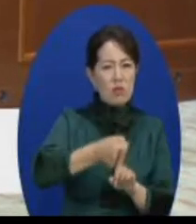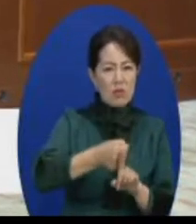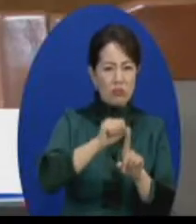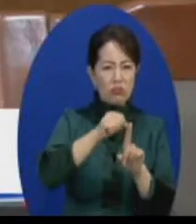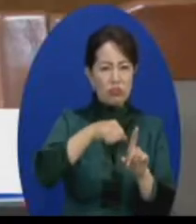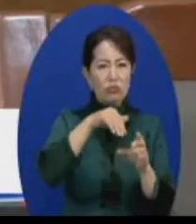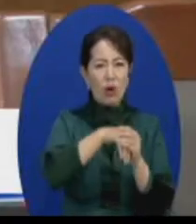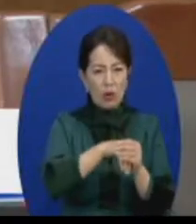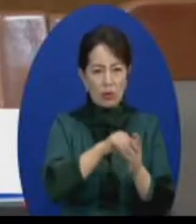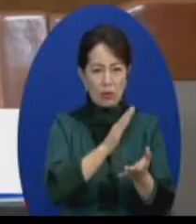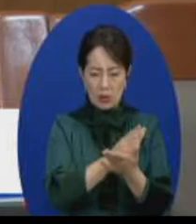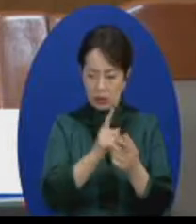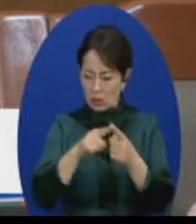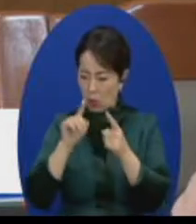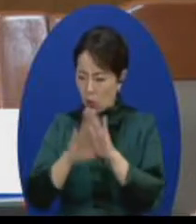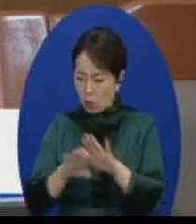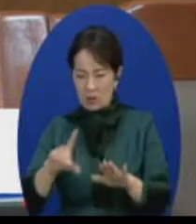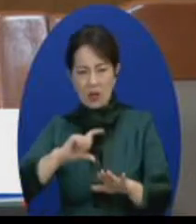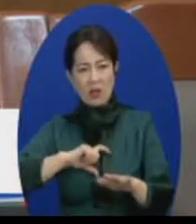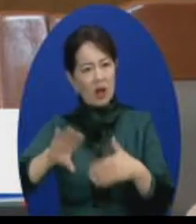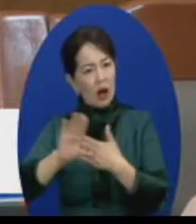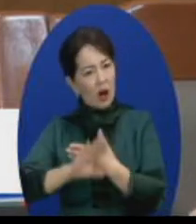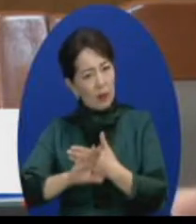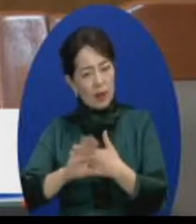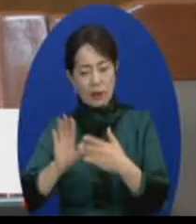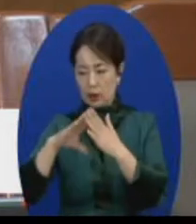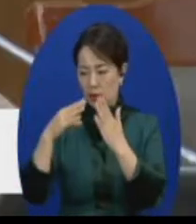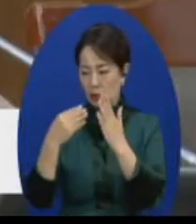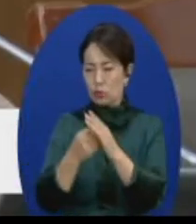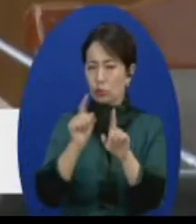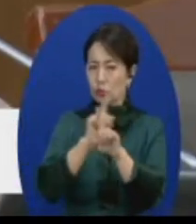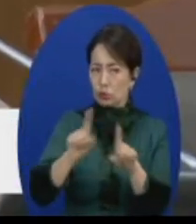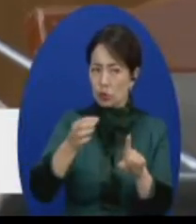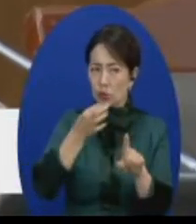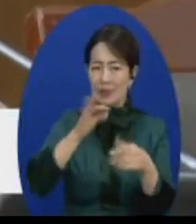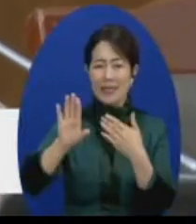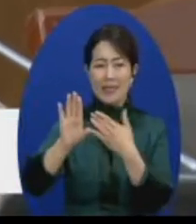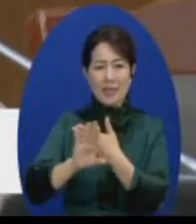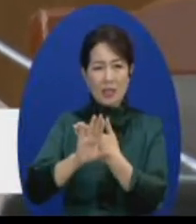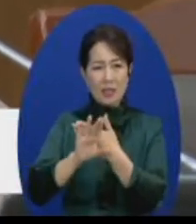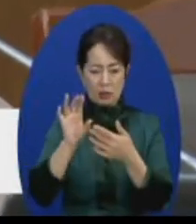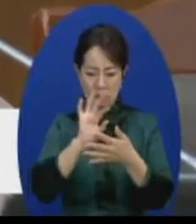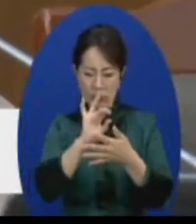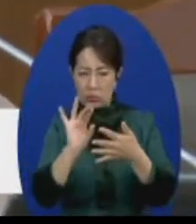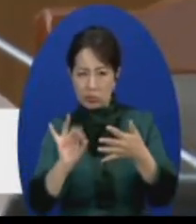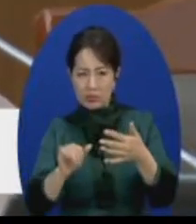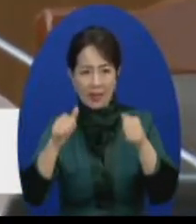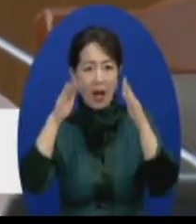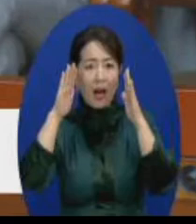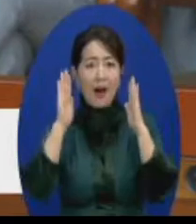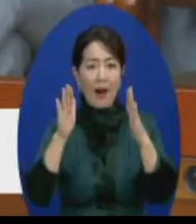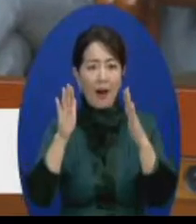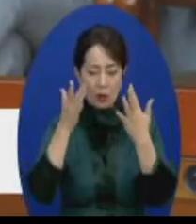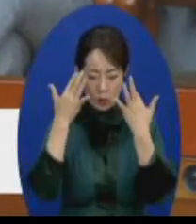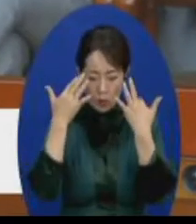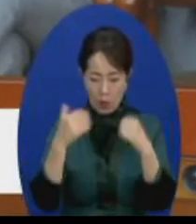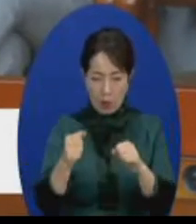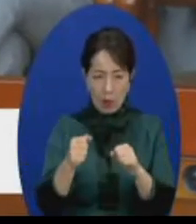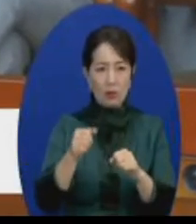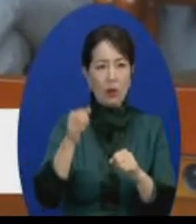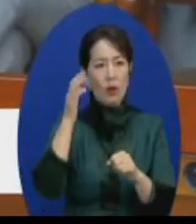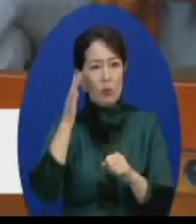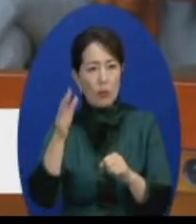Цаашид хүүхдийн эрхийг хамгаалах эм тэрийг зөвчлөөс урьдчилан зэргийлэх чиглэлд бүх төвчөнд анхаарч зохион байгуулалтын болон